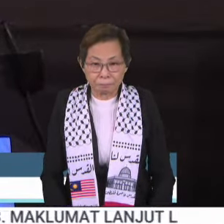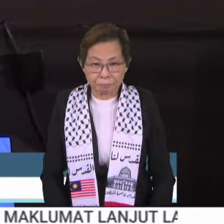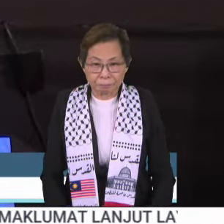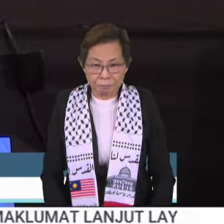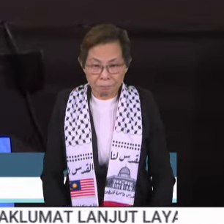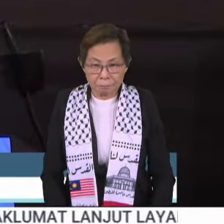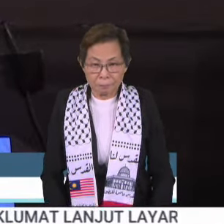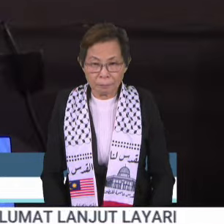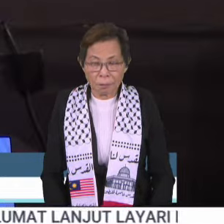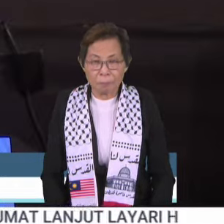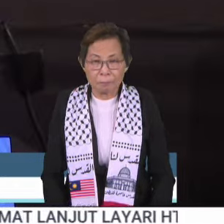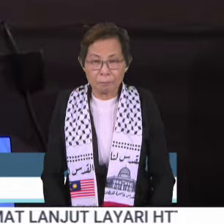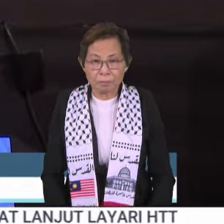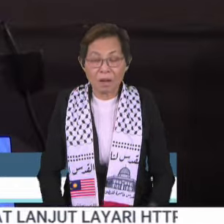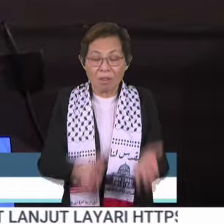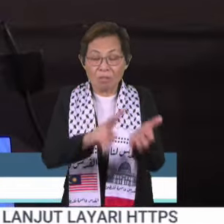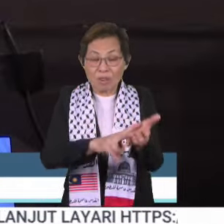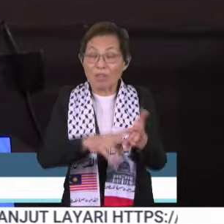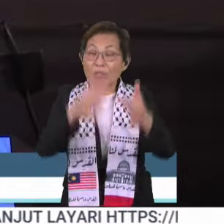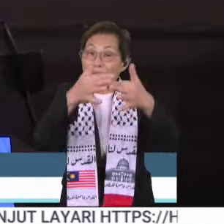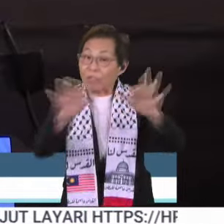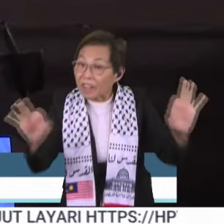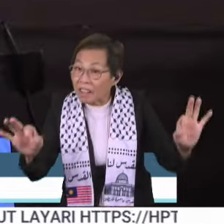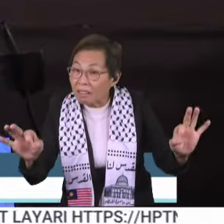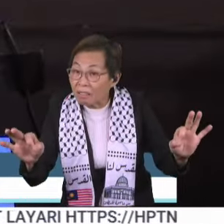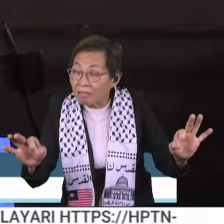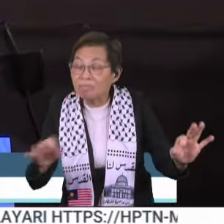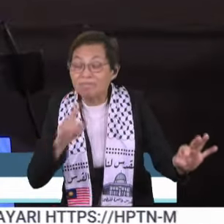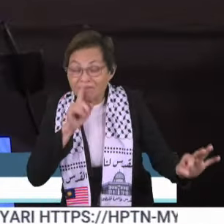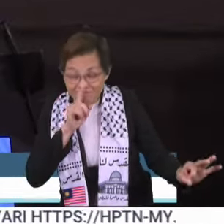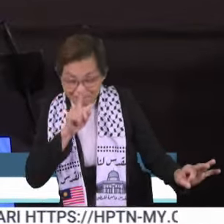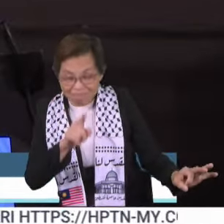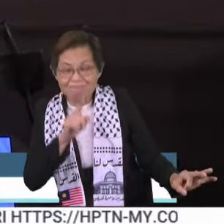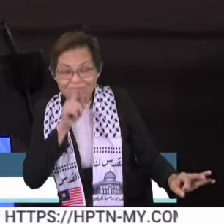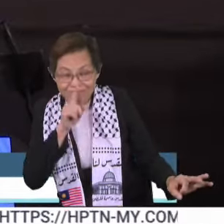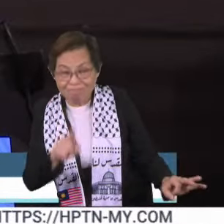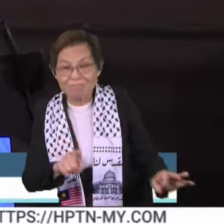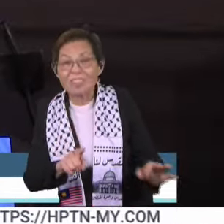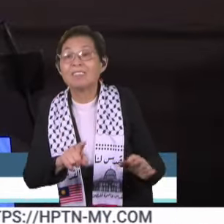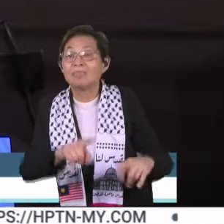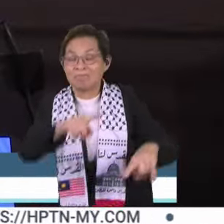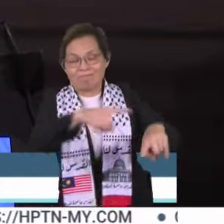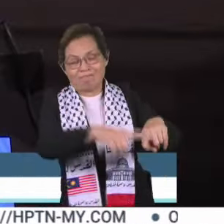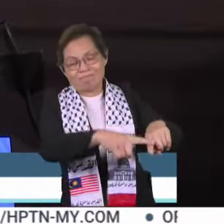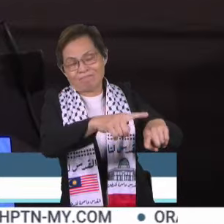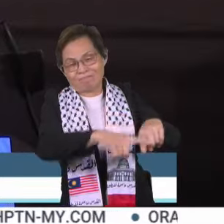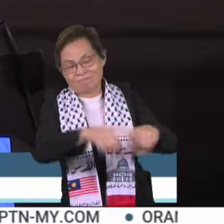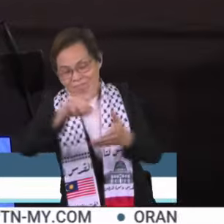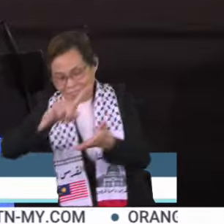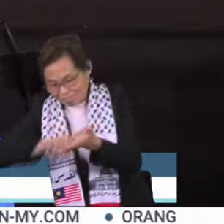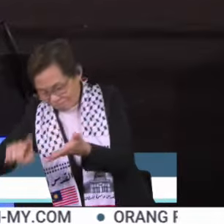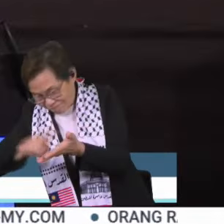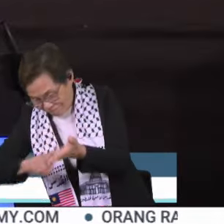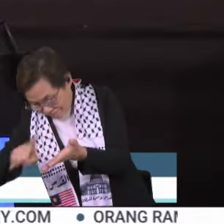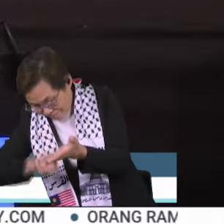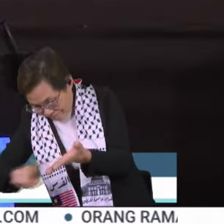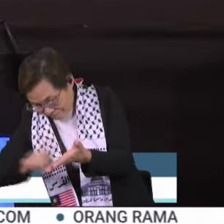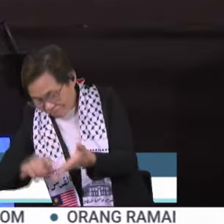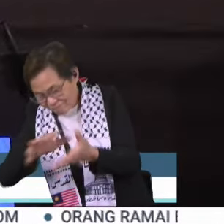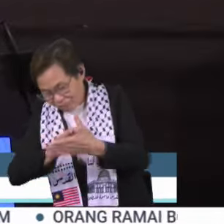hari pengjualan ini tentunya tertakluk kepada tapisan